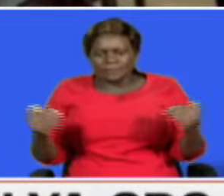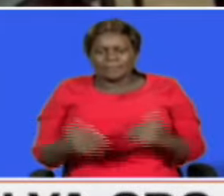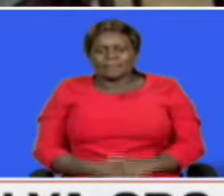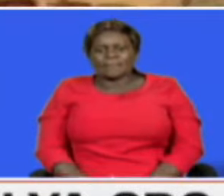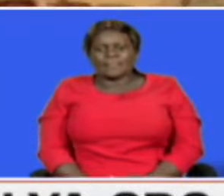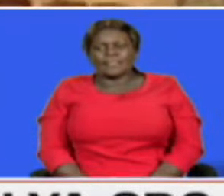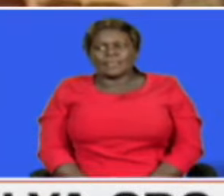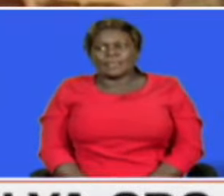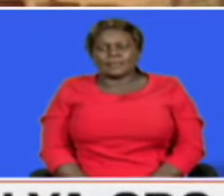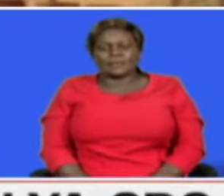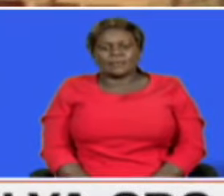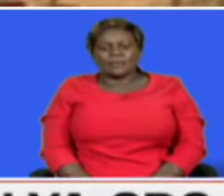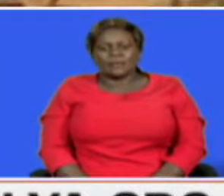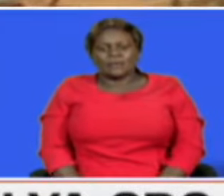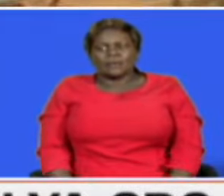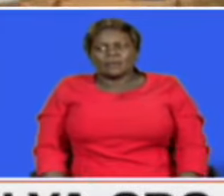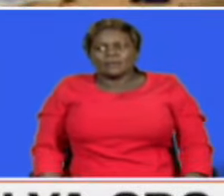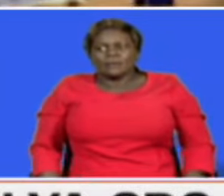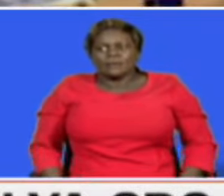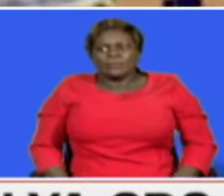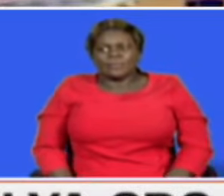Anne Musungu, KTN News, Nairobi.